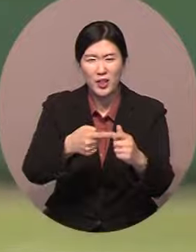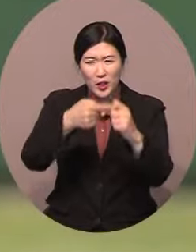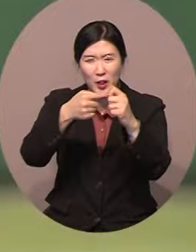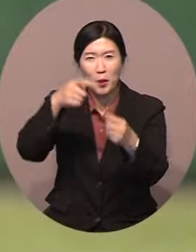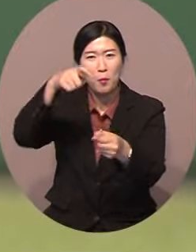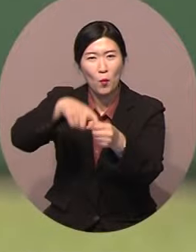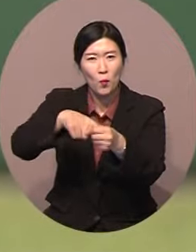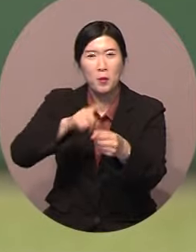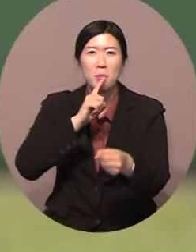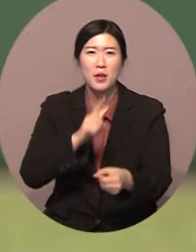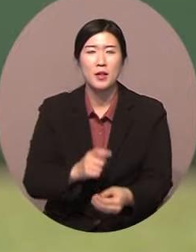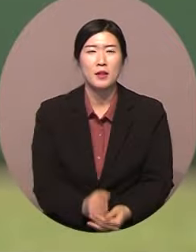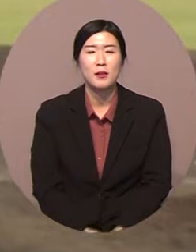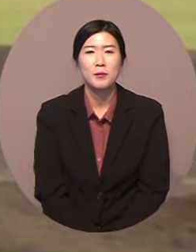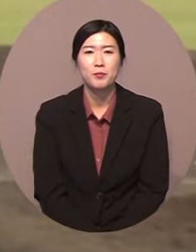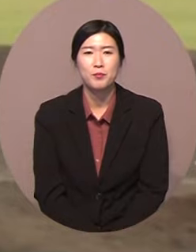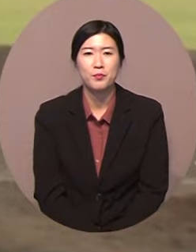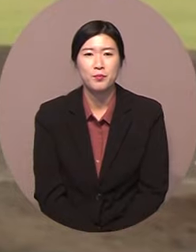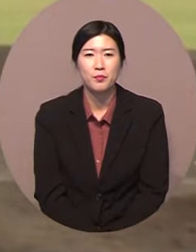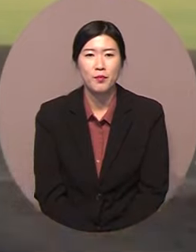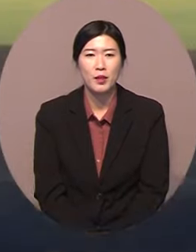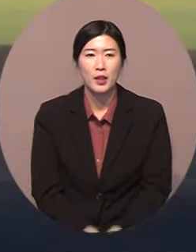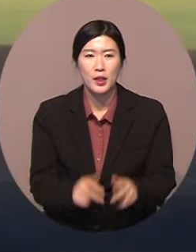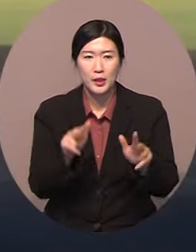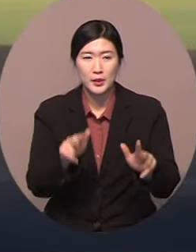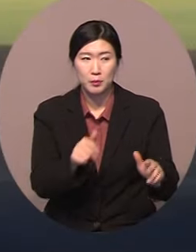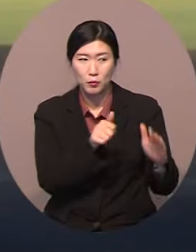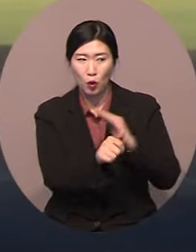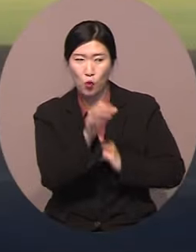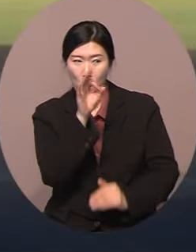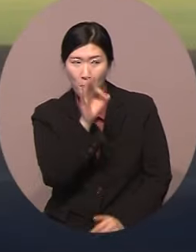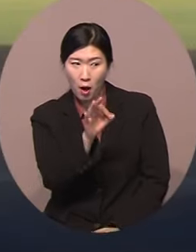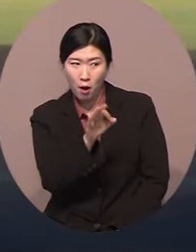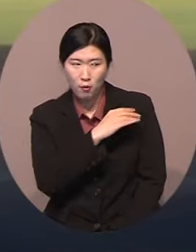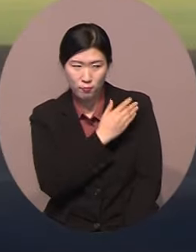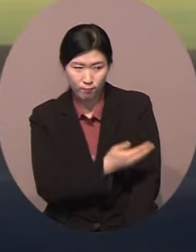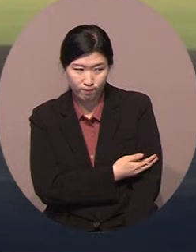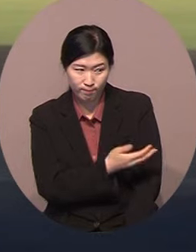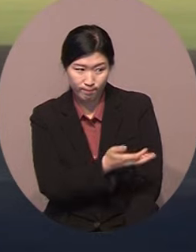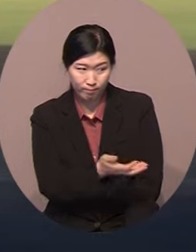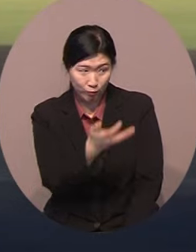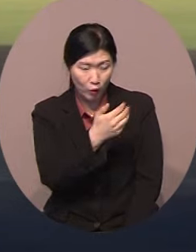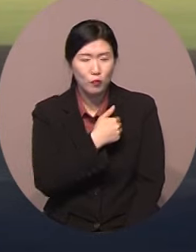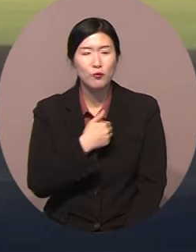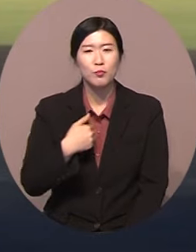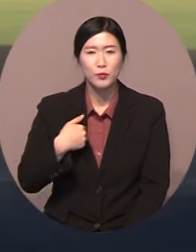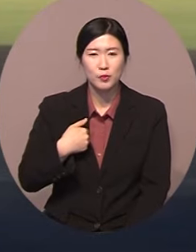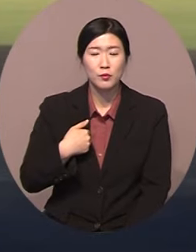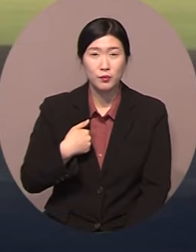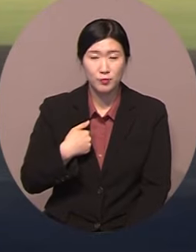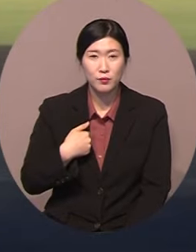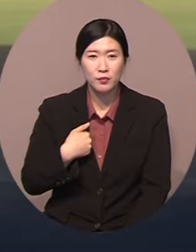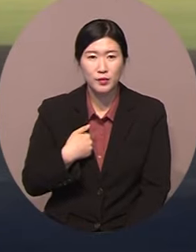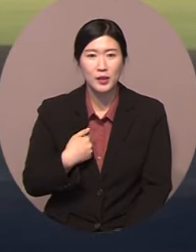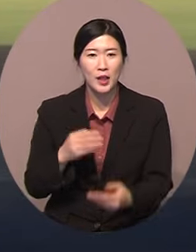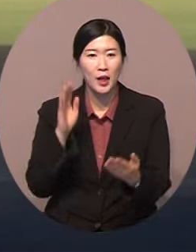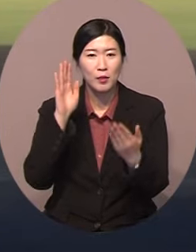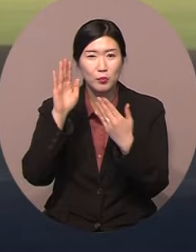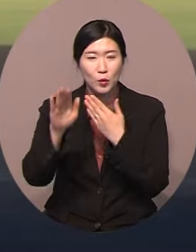거머쥐겠다는 각오입니다. 충분히 이젠 실력을 올렸다고 생각하기 때문에